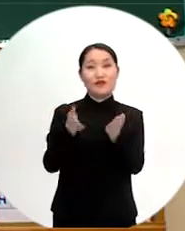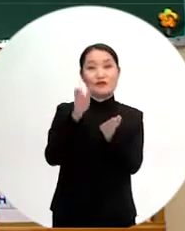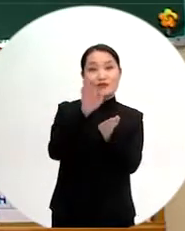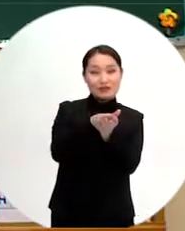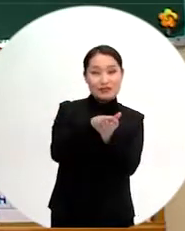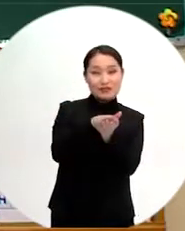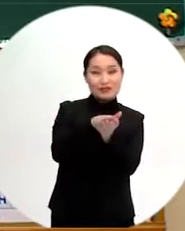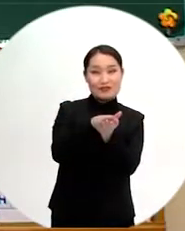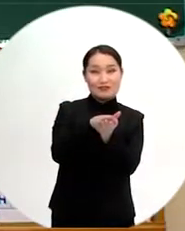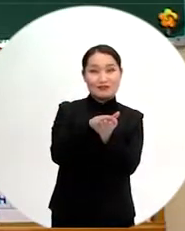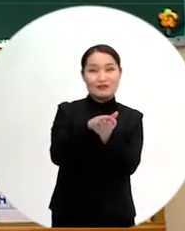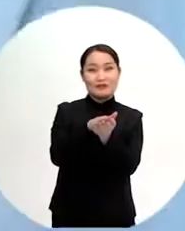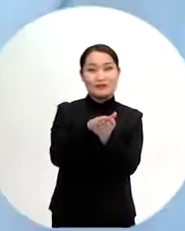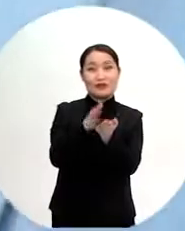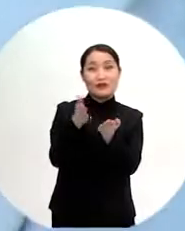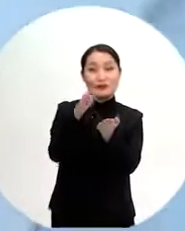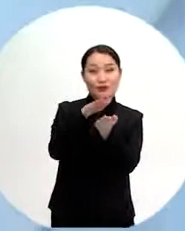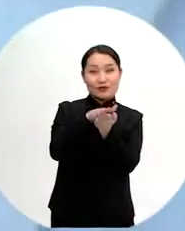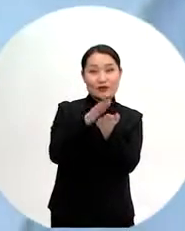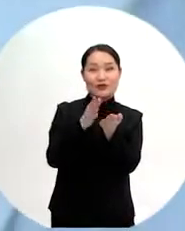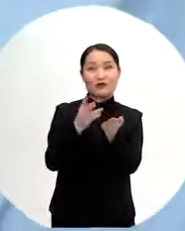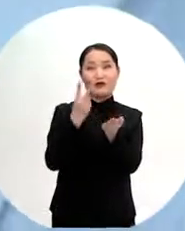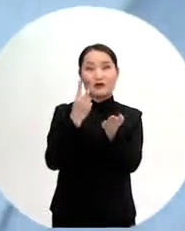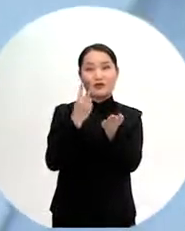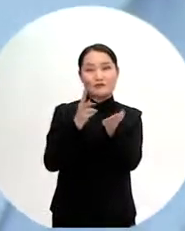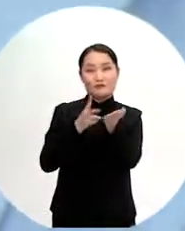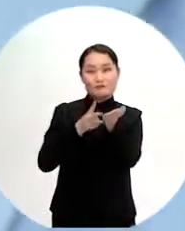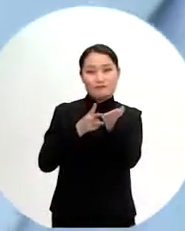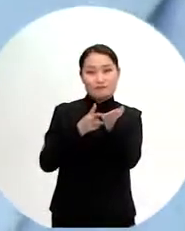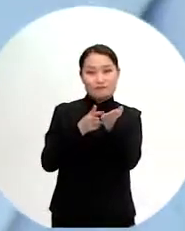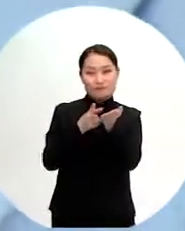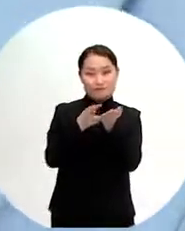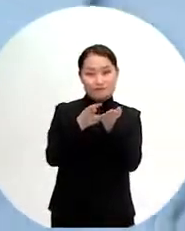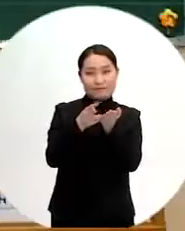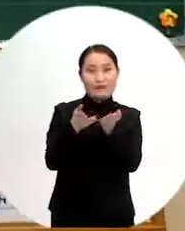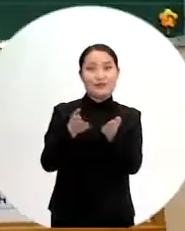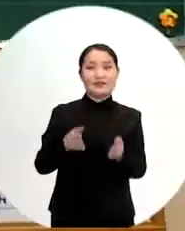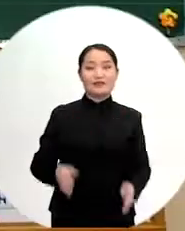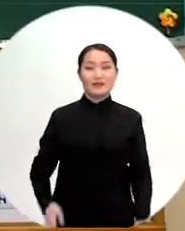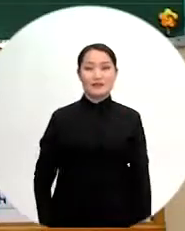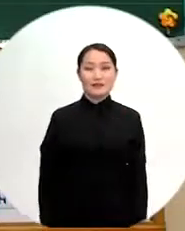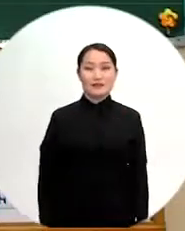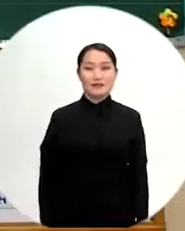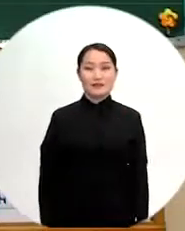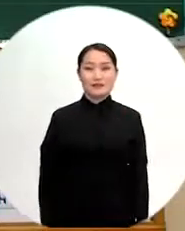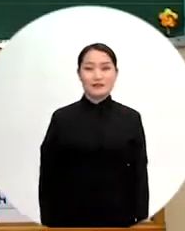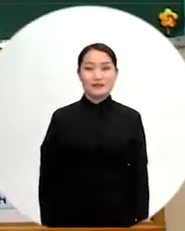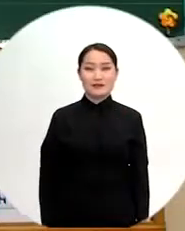нугаллаа. Нугалсан хэсгийн маань 2 дүрс хоорондоо давцаж байна.